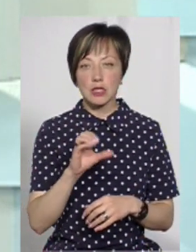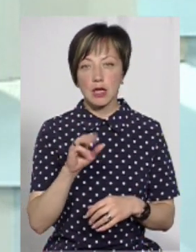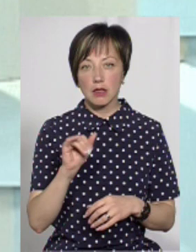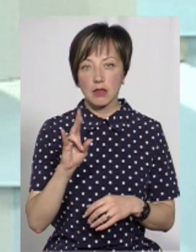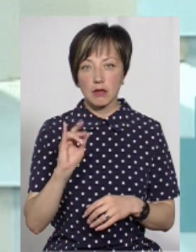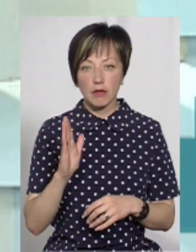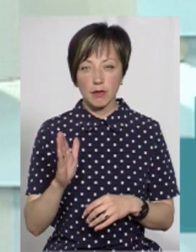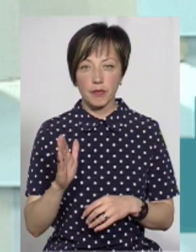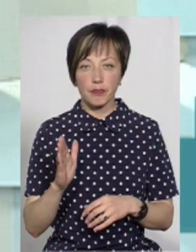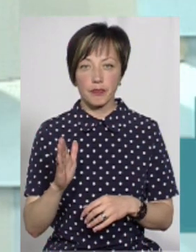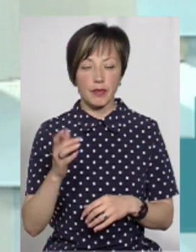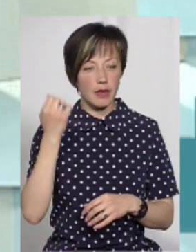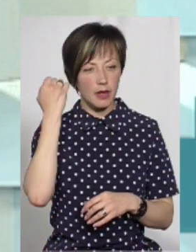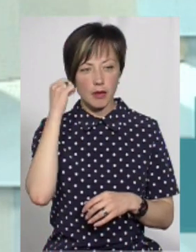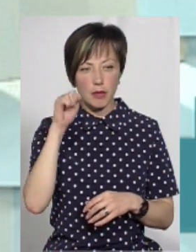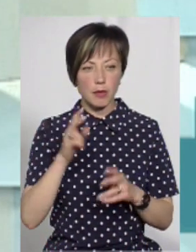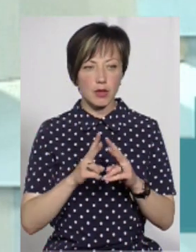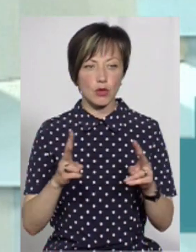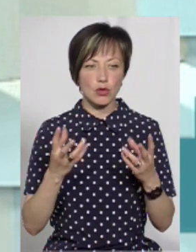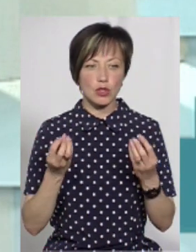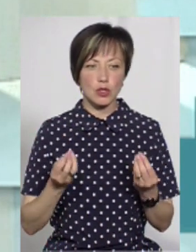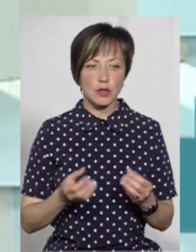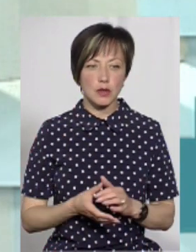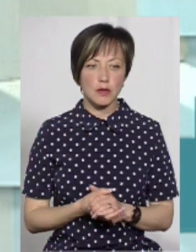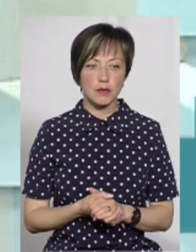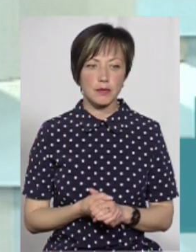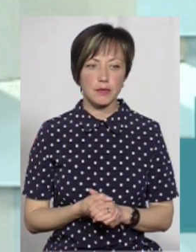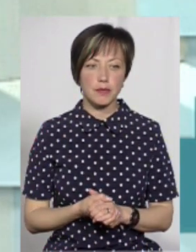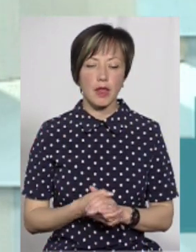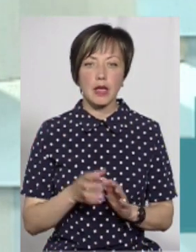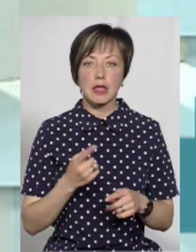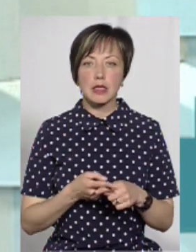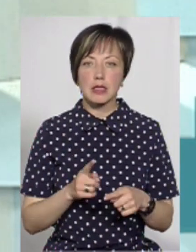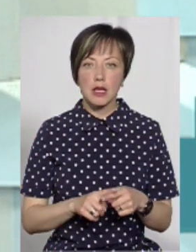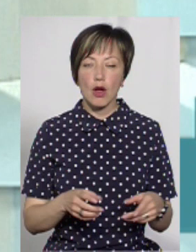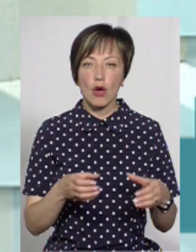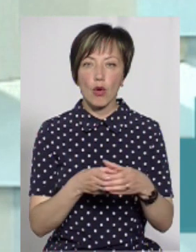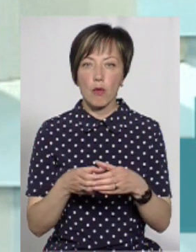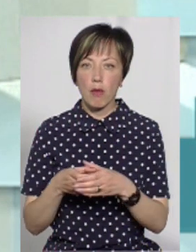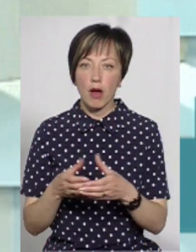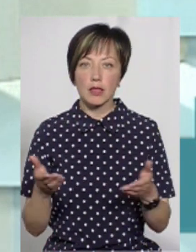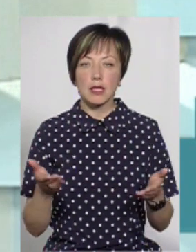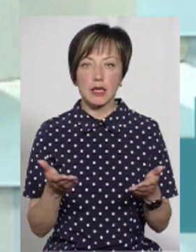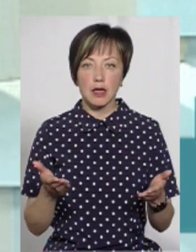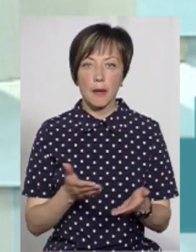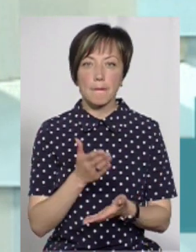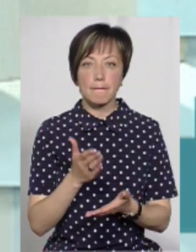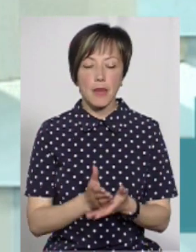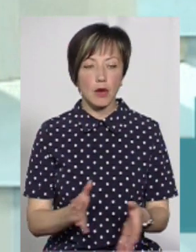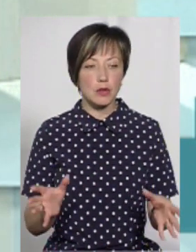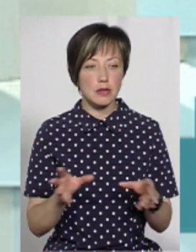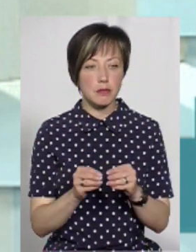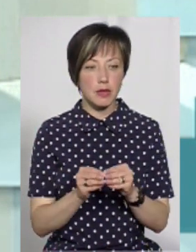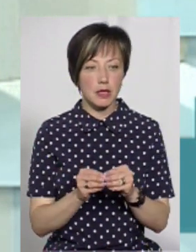здається, не пам'ятаю, хто там ще був долучений, але це громади, які мають